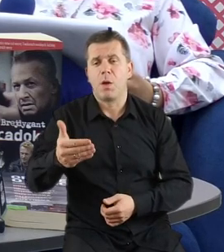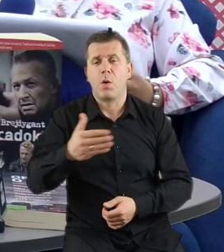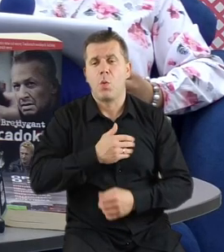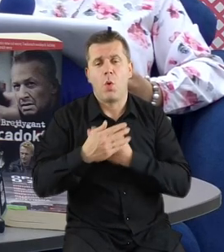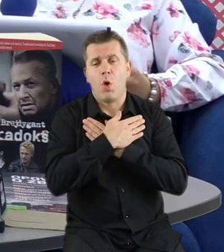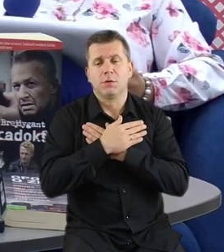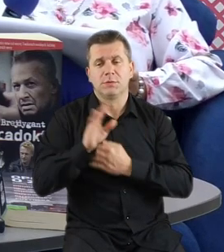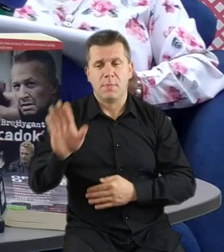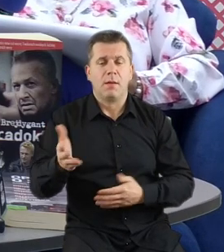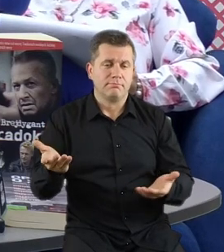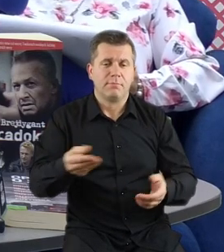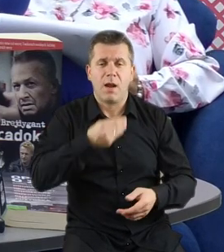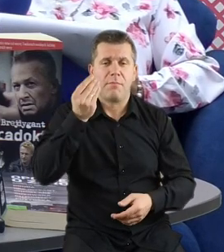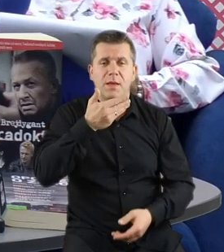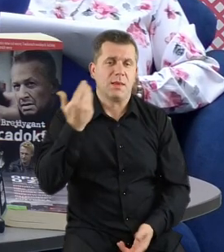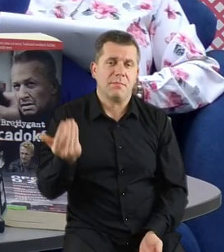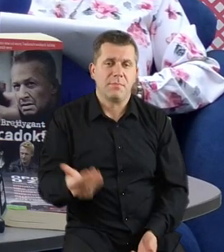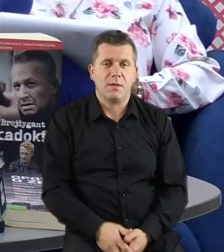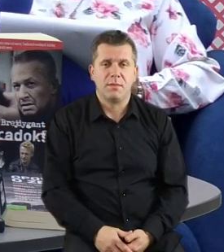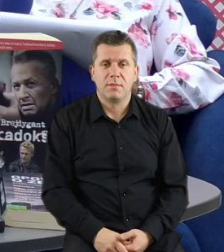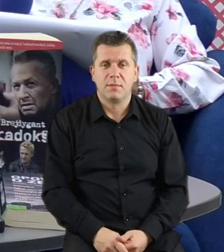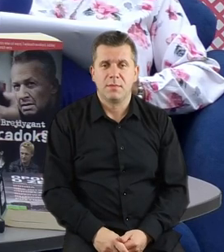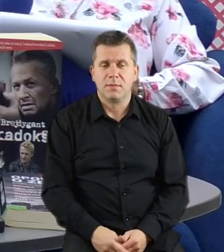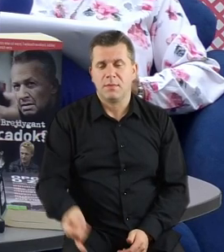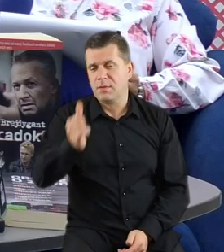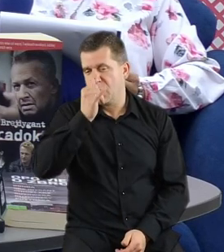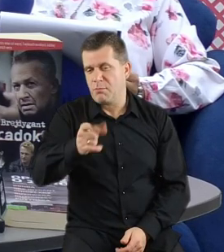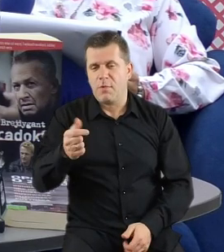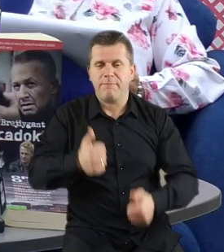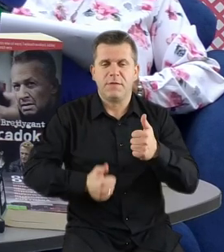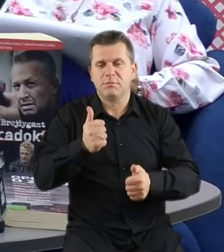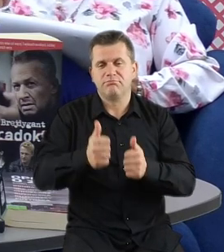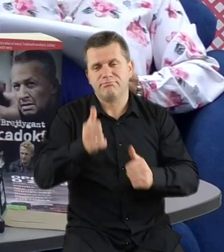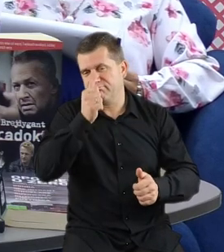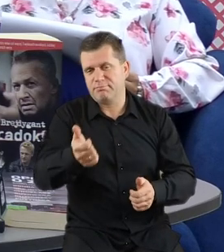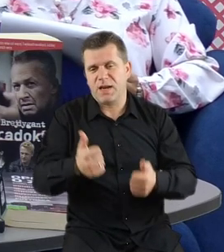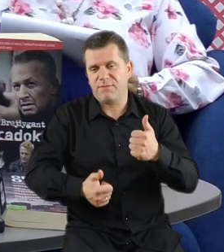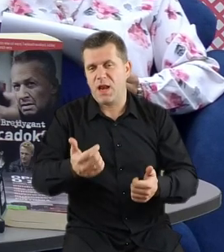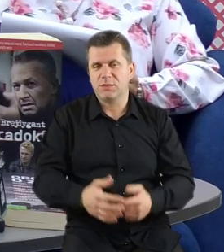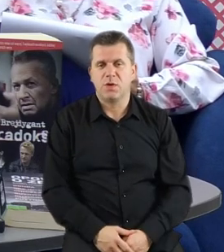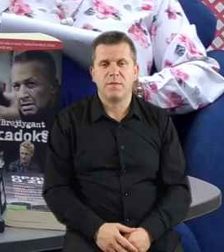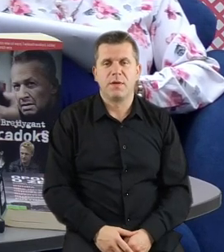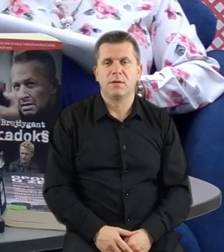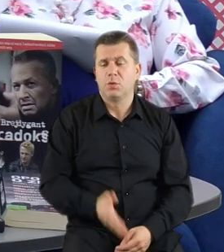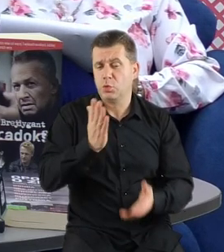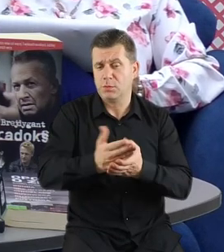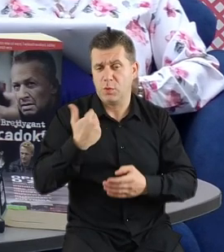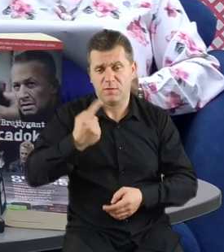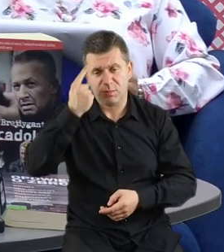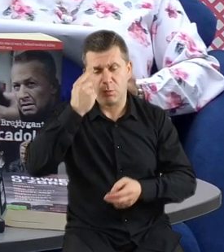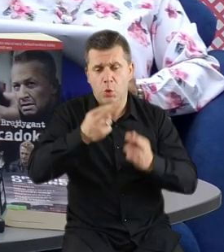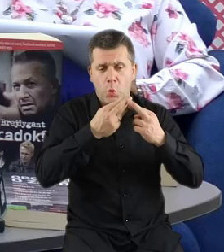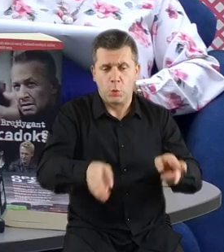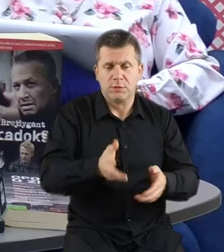lepiej. To nie mogliśmy się z tym ścignąć. Już pan wspominał o różnicach